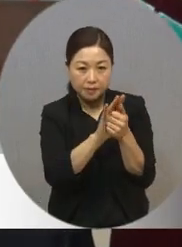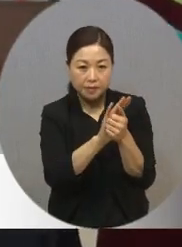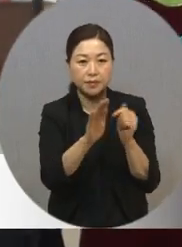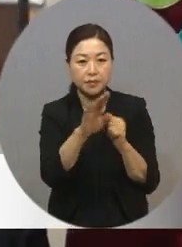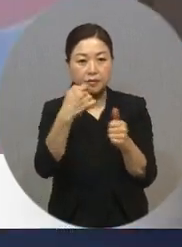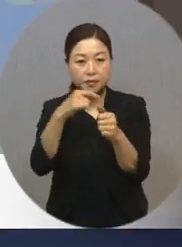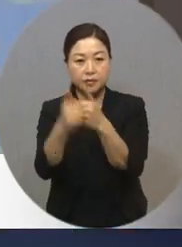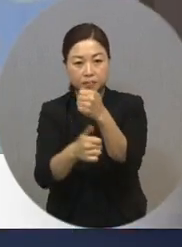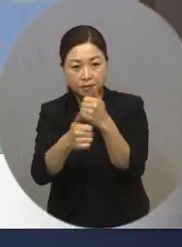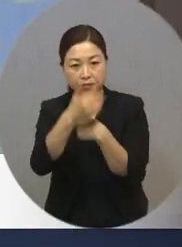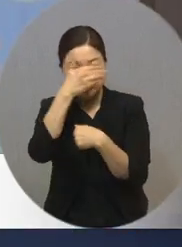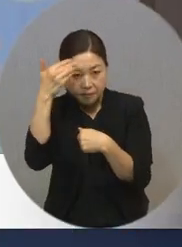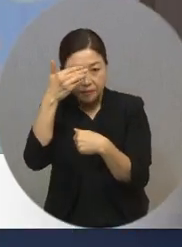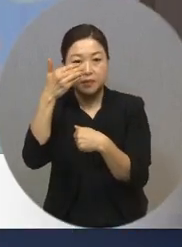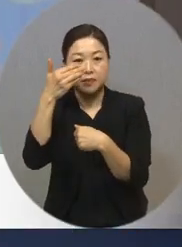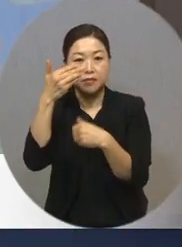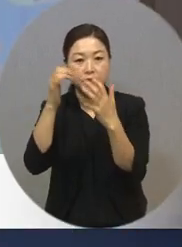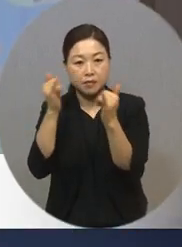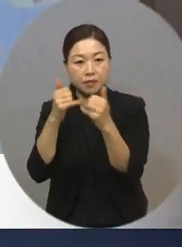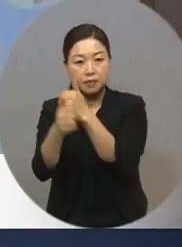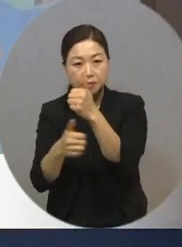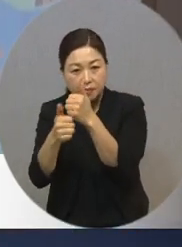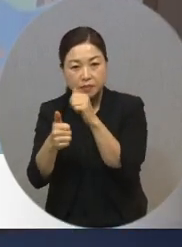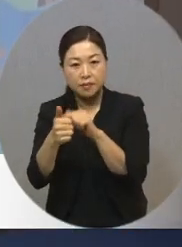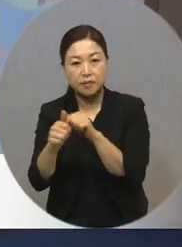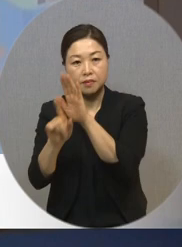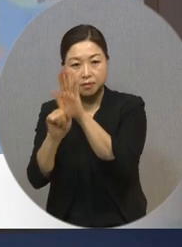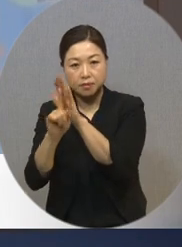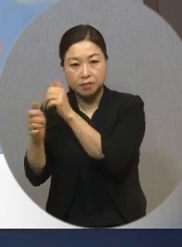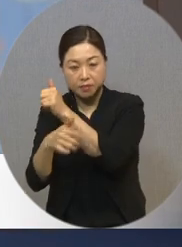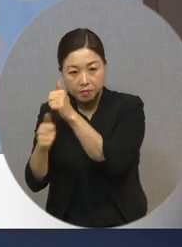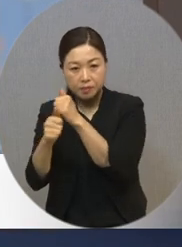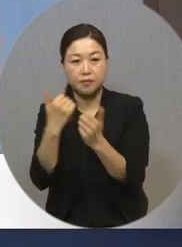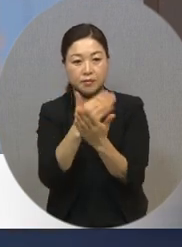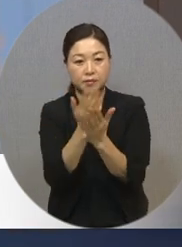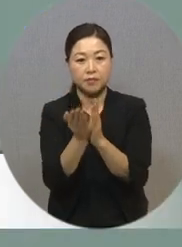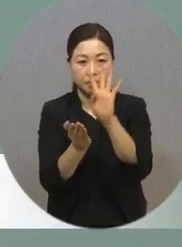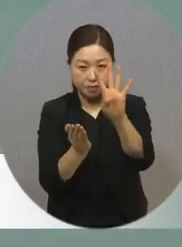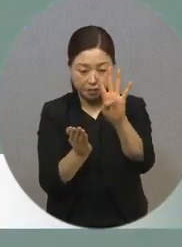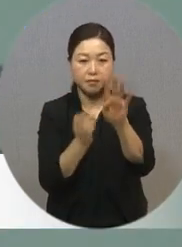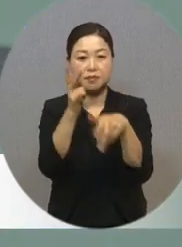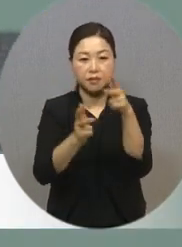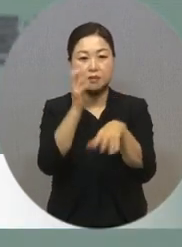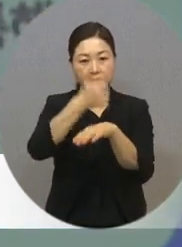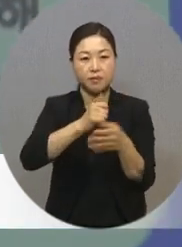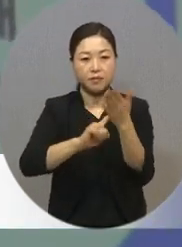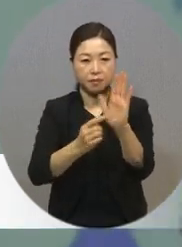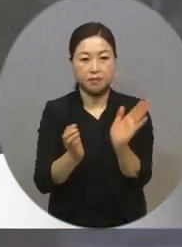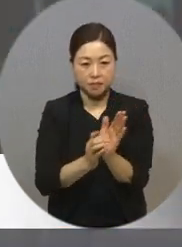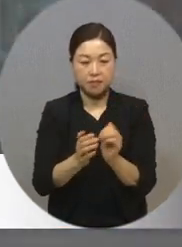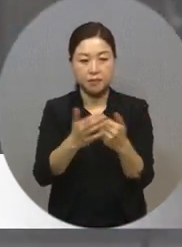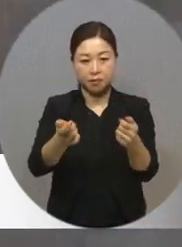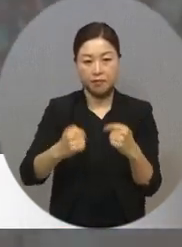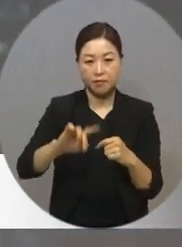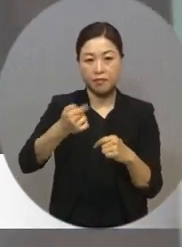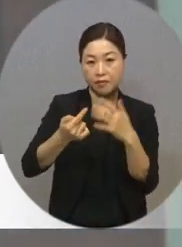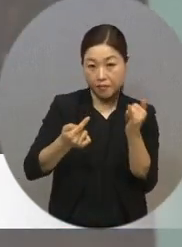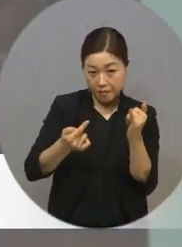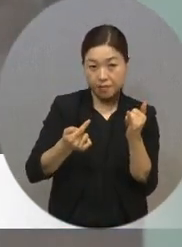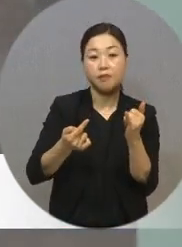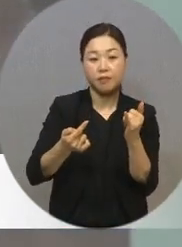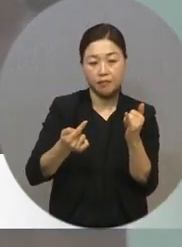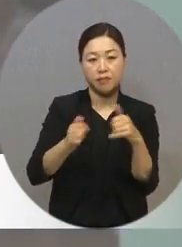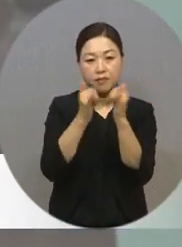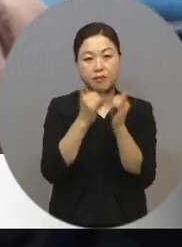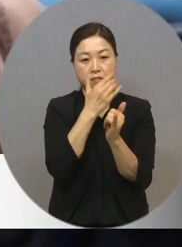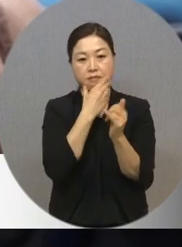청년위원회 홍보위원회 네개 분과의 사업성과 보고가 있었습니다 참석한 100여명의 사회복지사들은